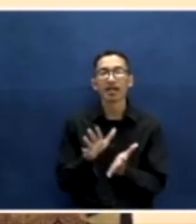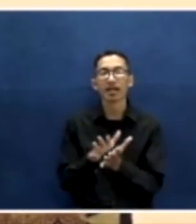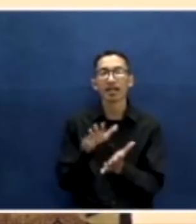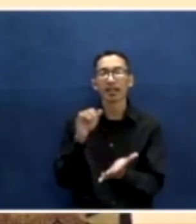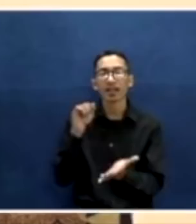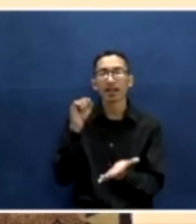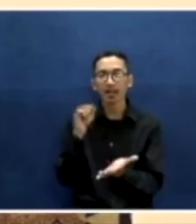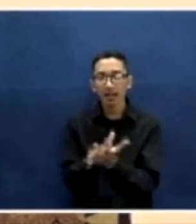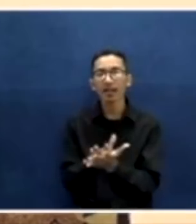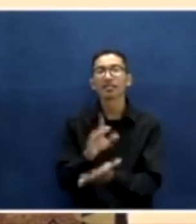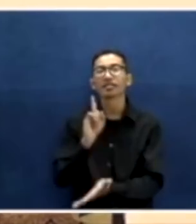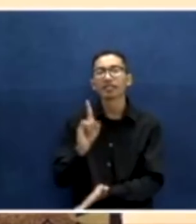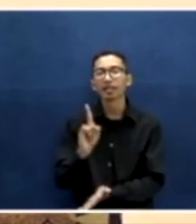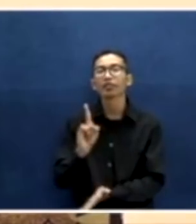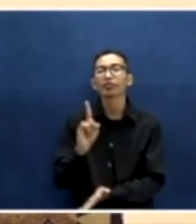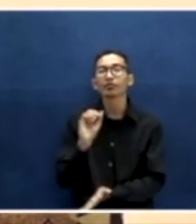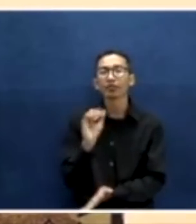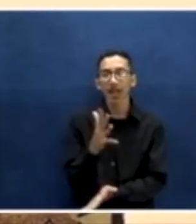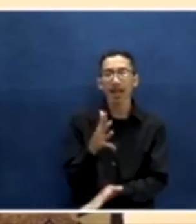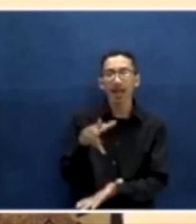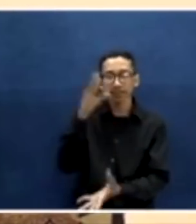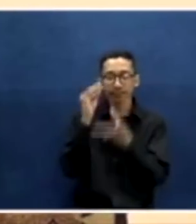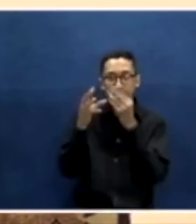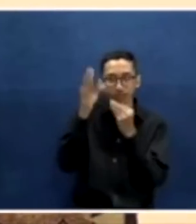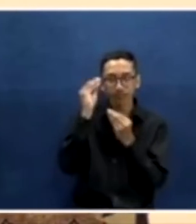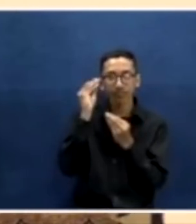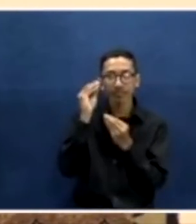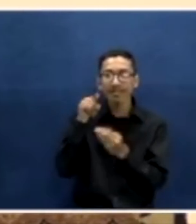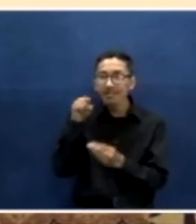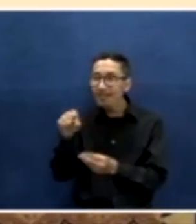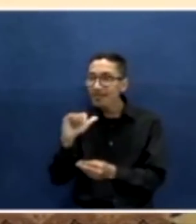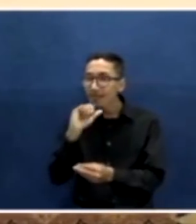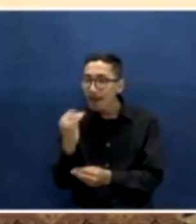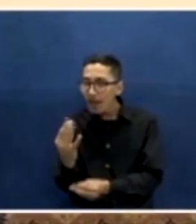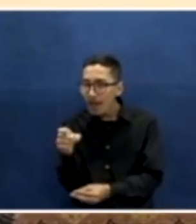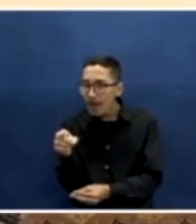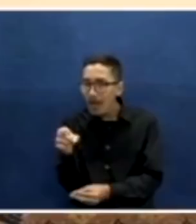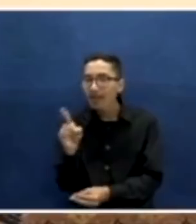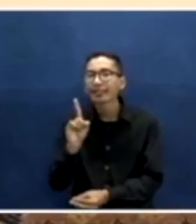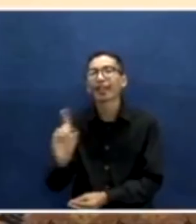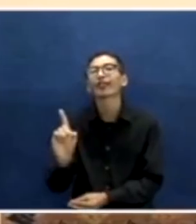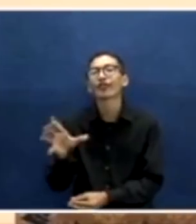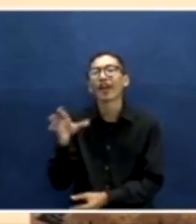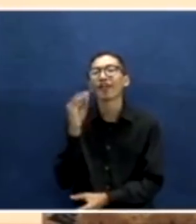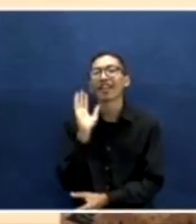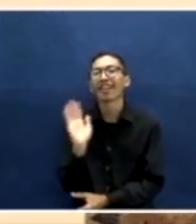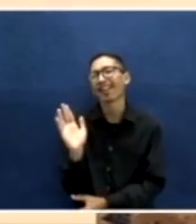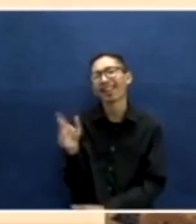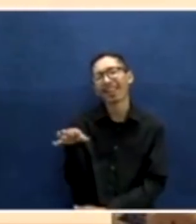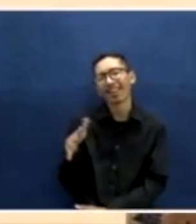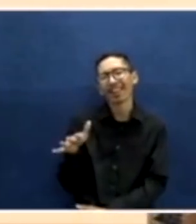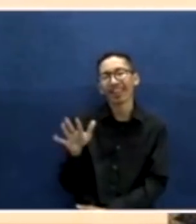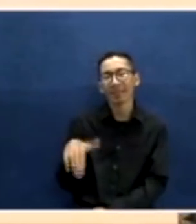satu ndak ada jodohnya itupun Innamal A'malu binniat tidak bisa melanjutkan